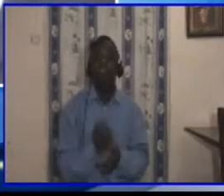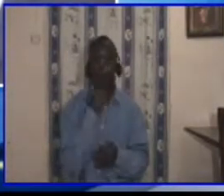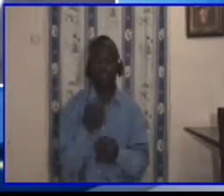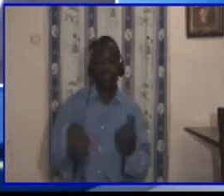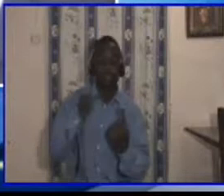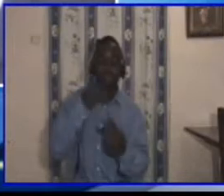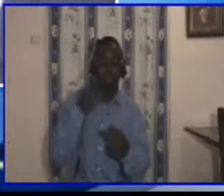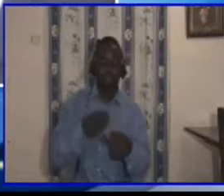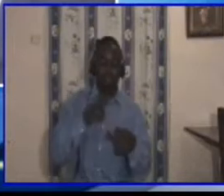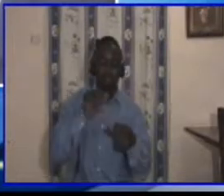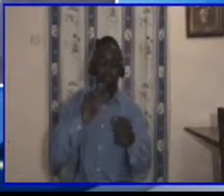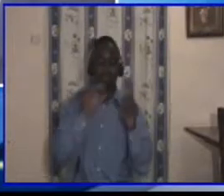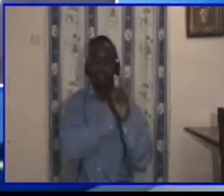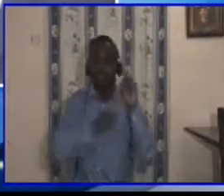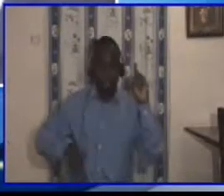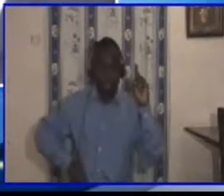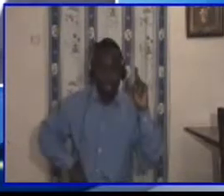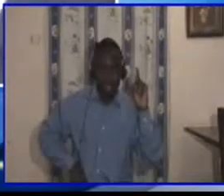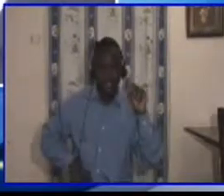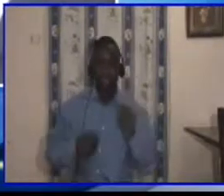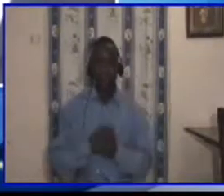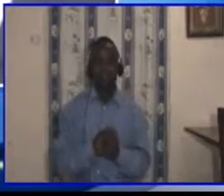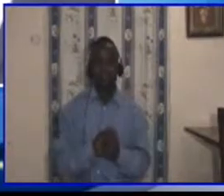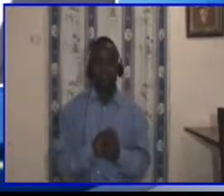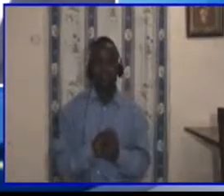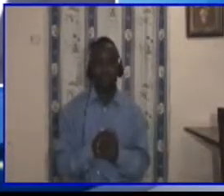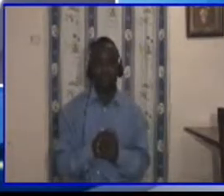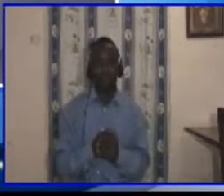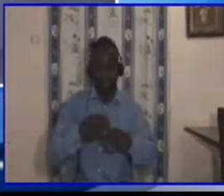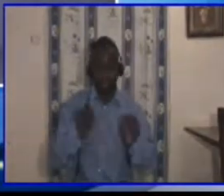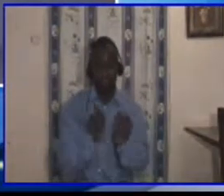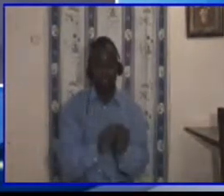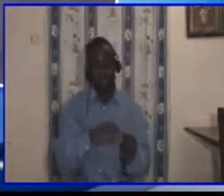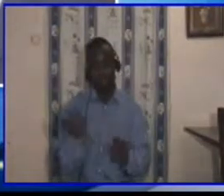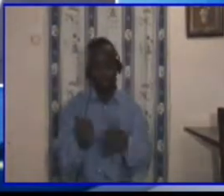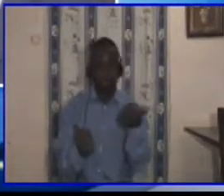e lo dico nel nome è il signore